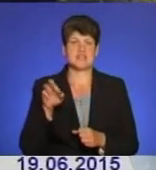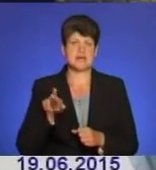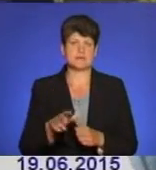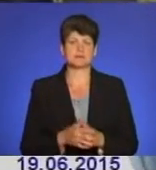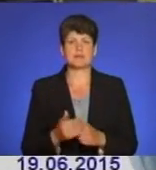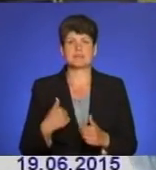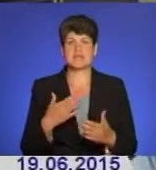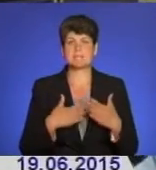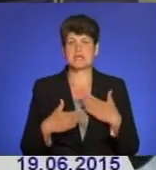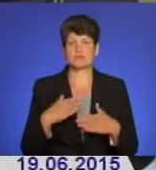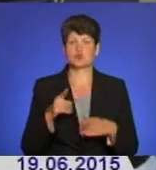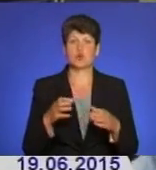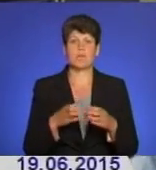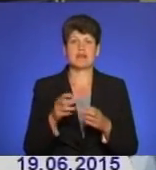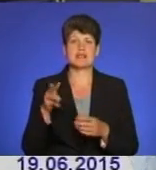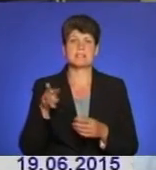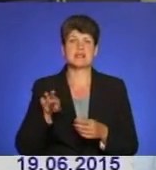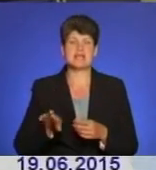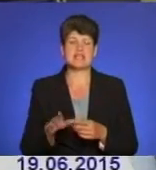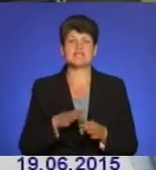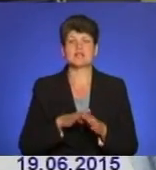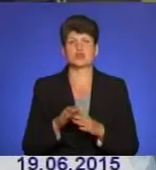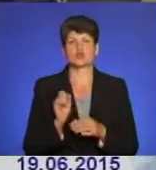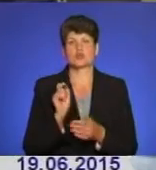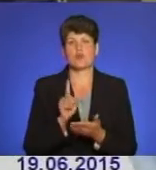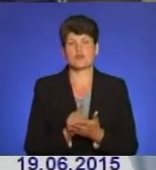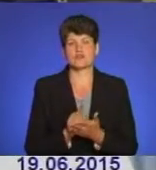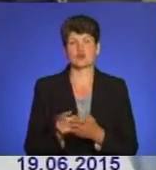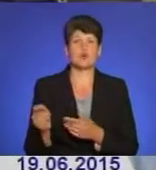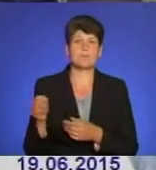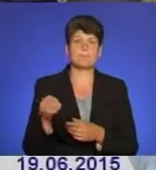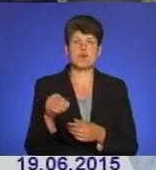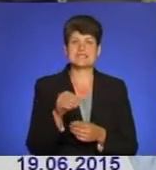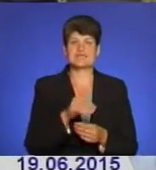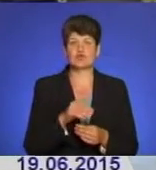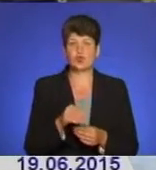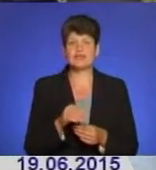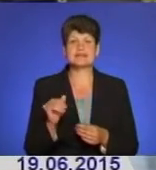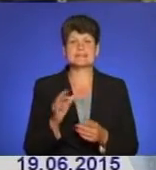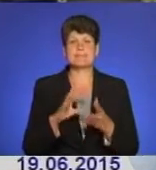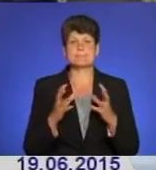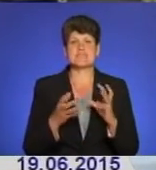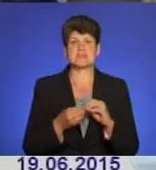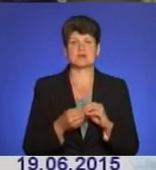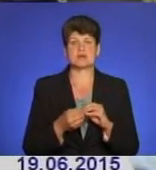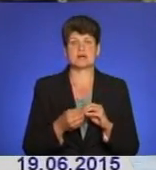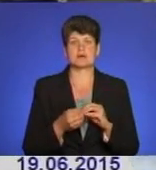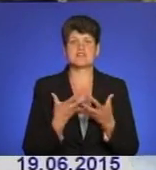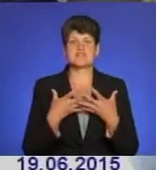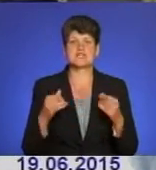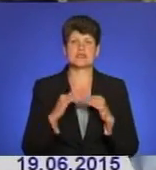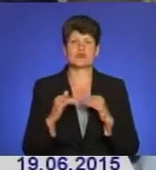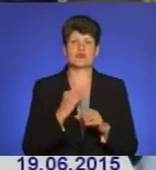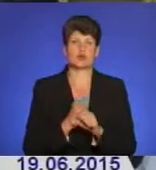Мені приємно, що компанія «Мрія» виконала зобов'язання щодо посівної за підсумками